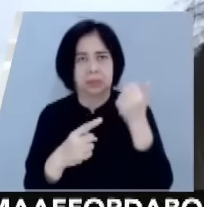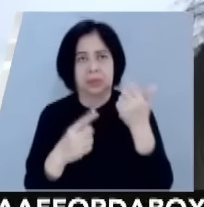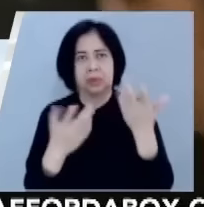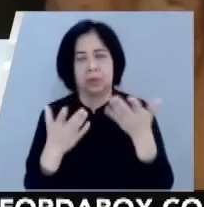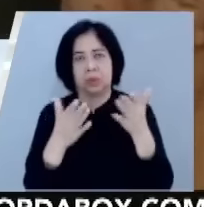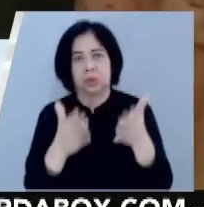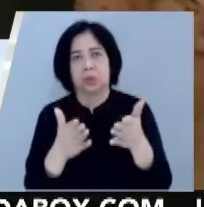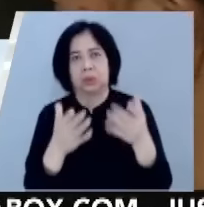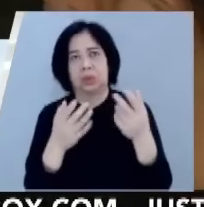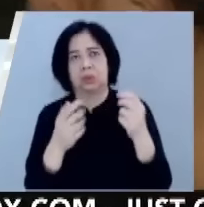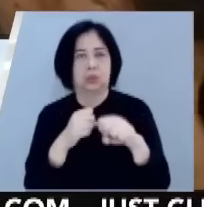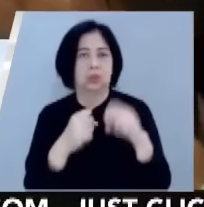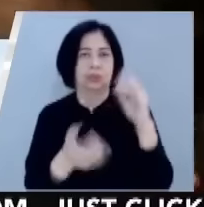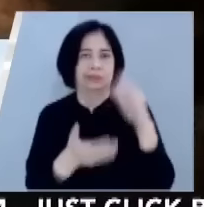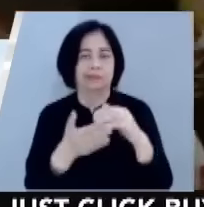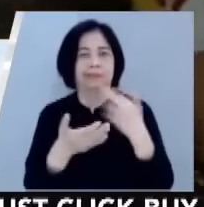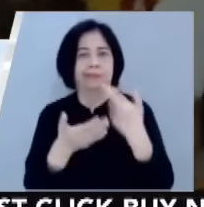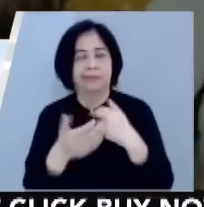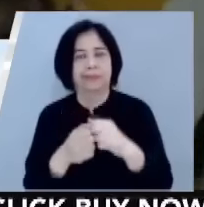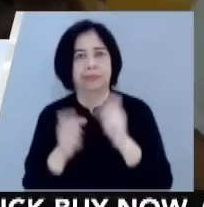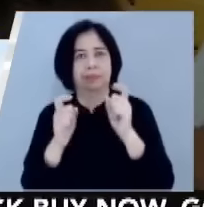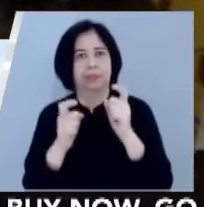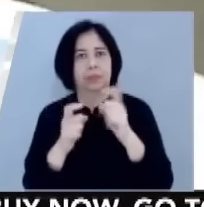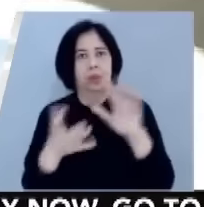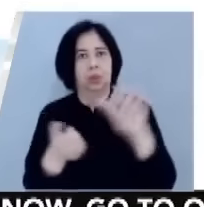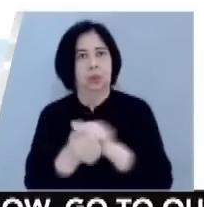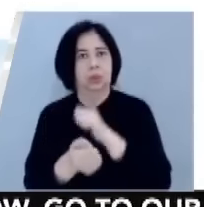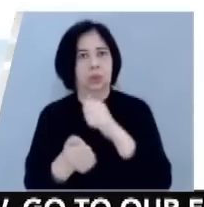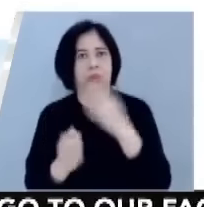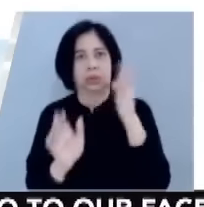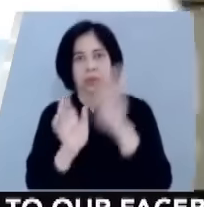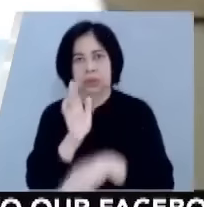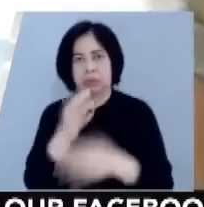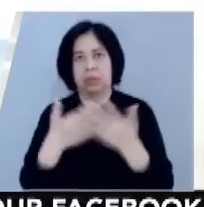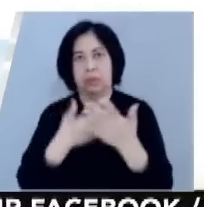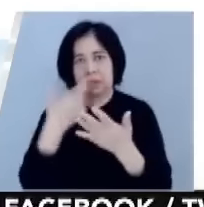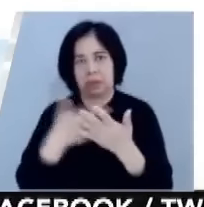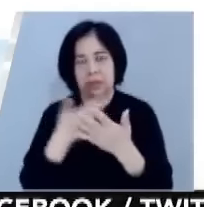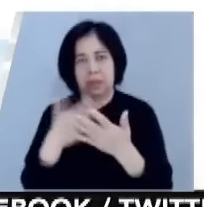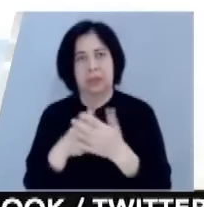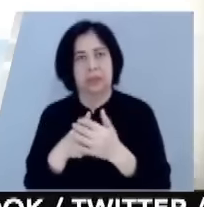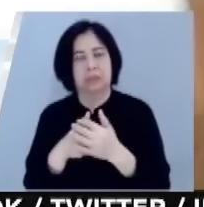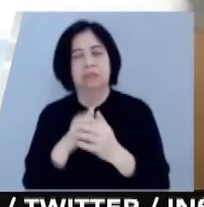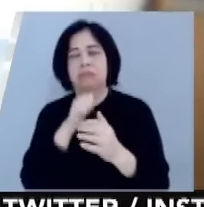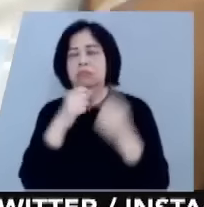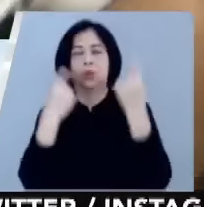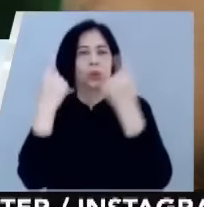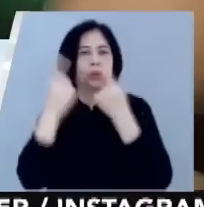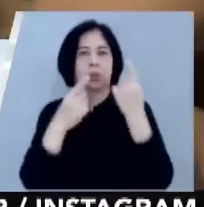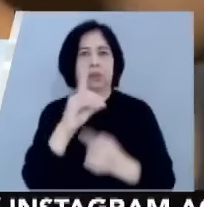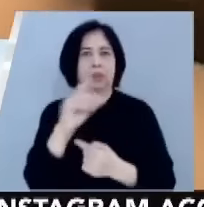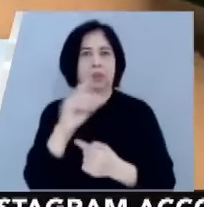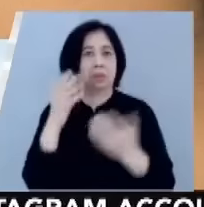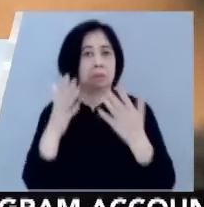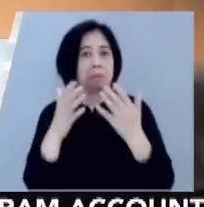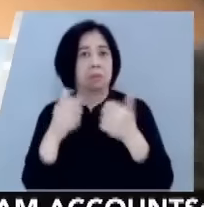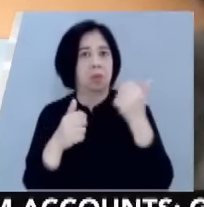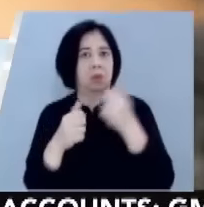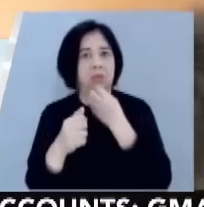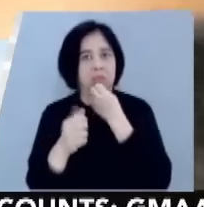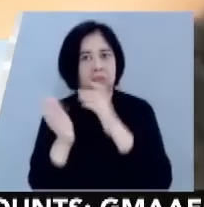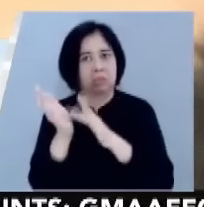para dito. Sa gitna ng mabilis na pagka-sold out ng mga murang bigas, hindi raw nababahala ang DA na baka may ibang manamantala